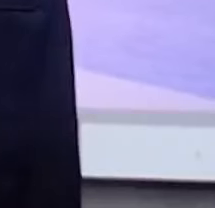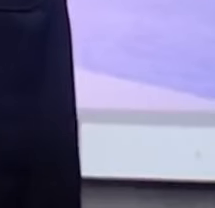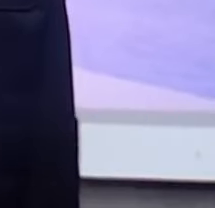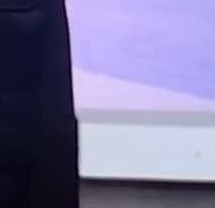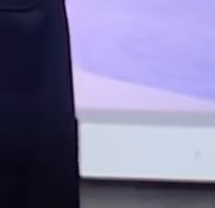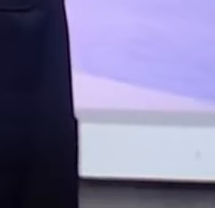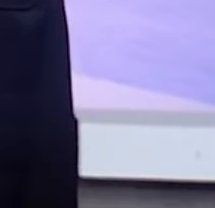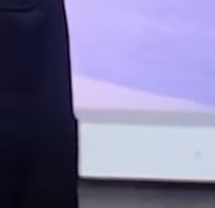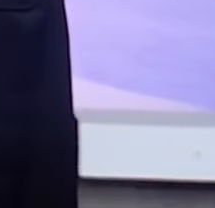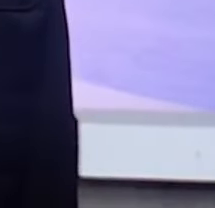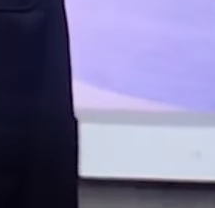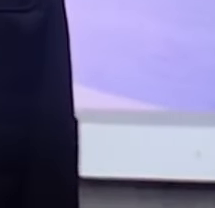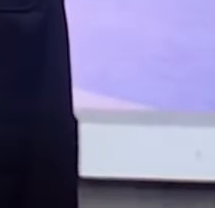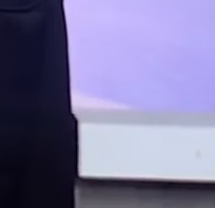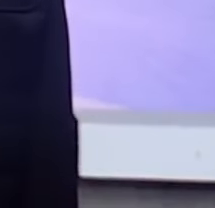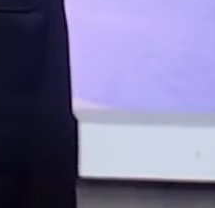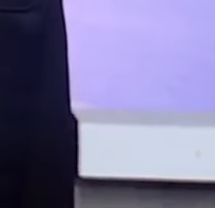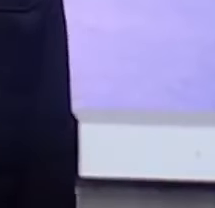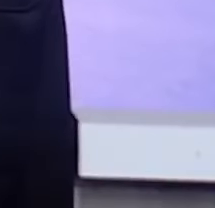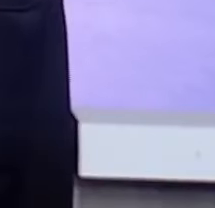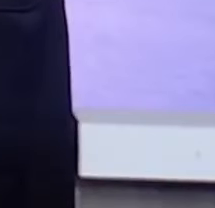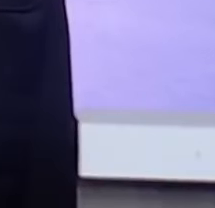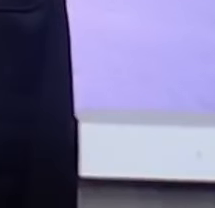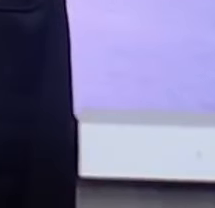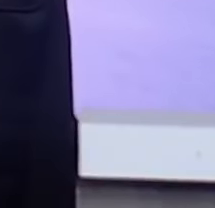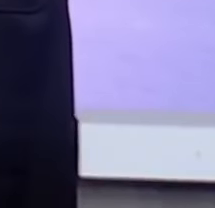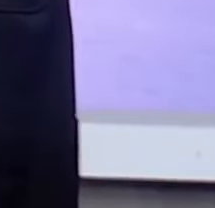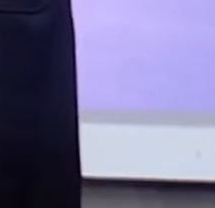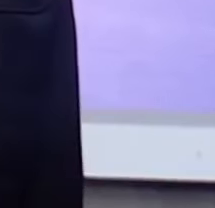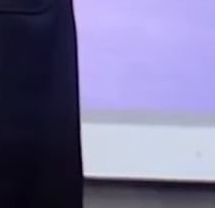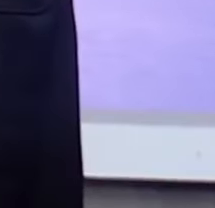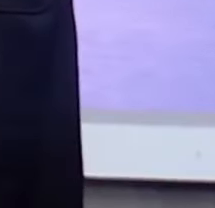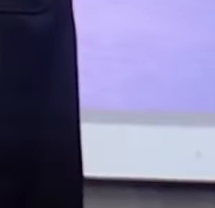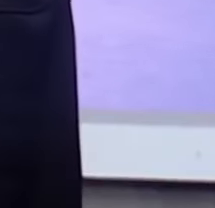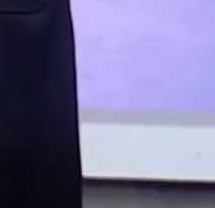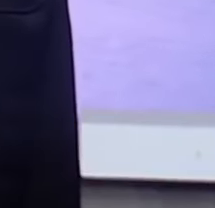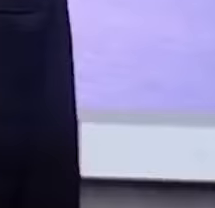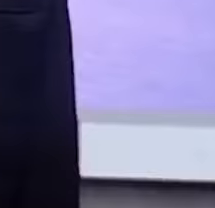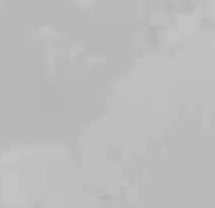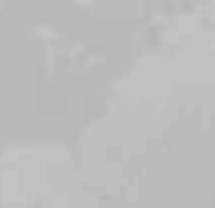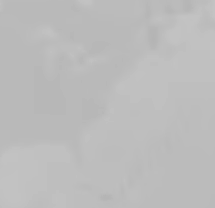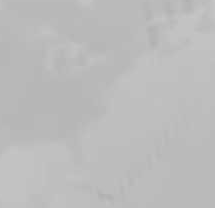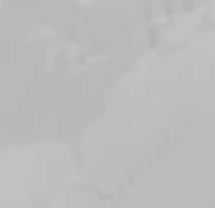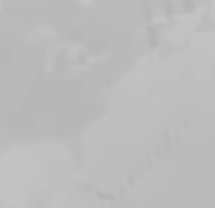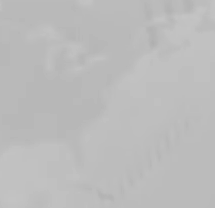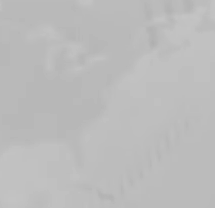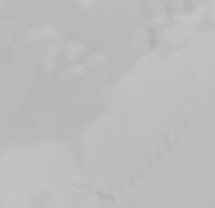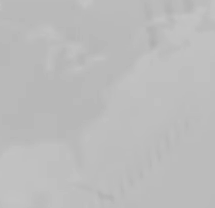samahan niyo kami sa GMA Pinoy TV at sa www.gmanews.tv.